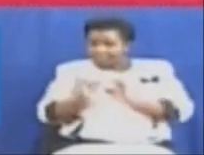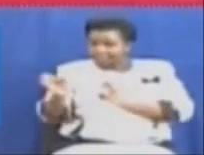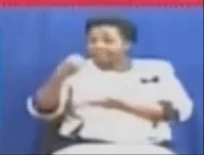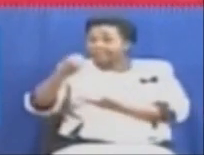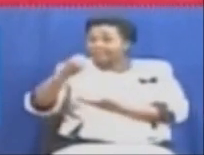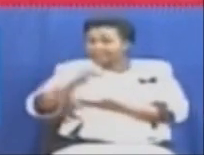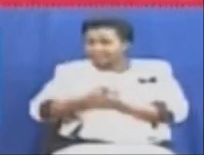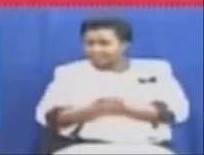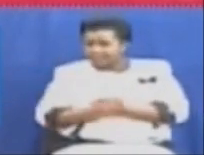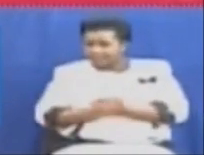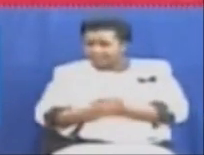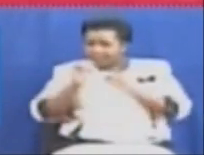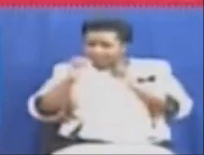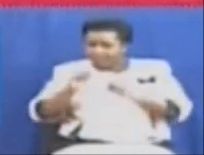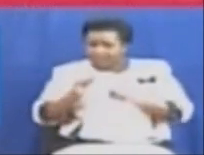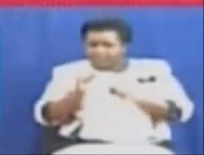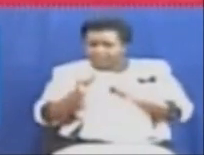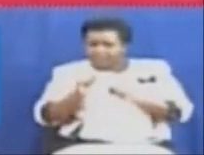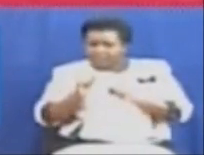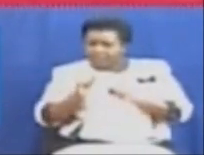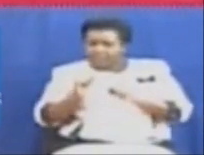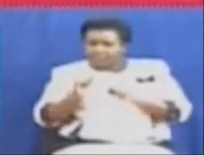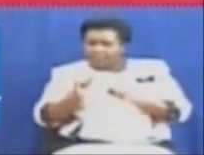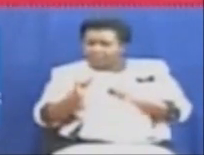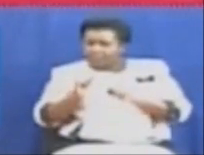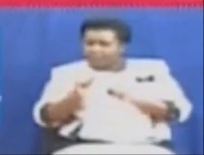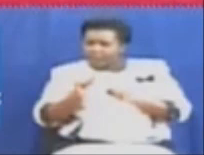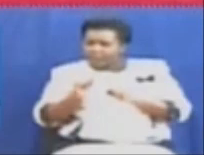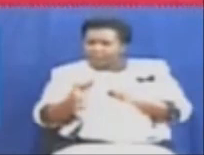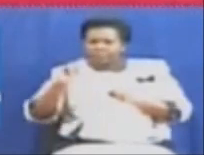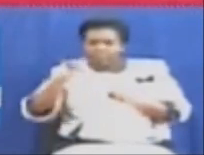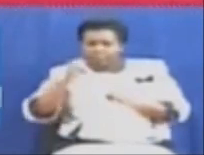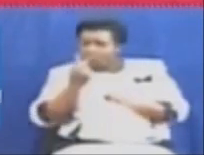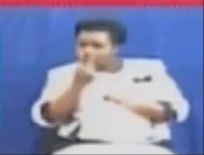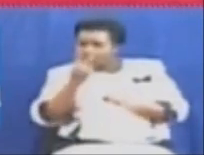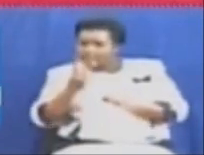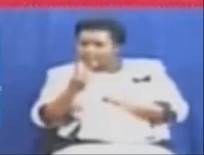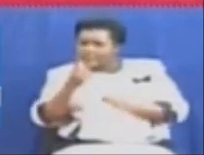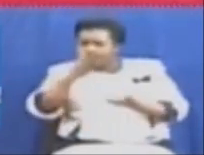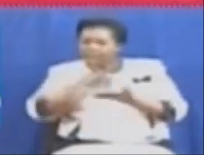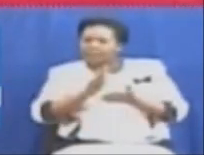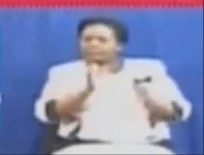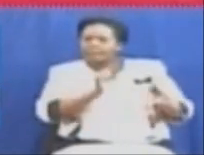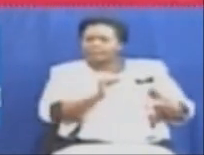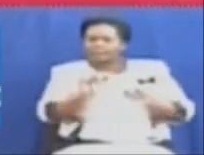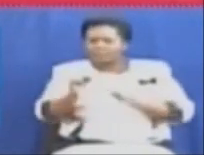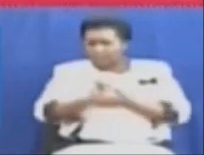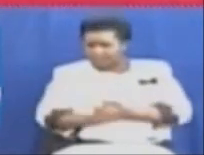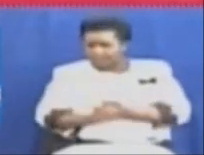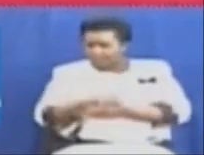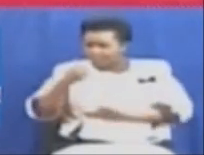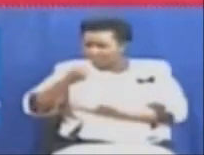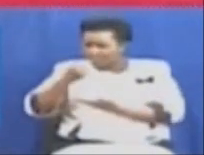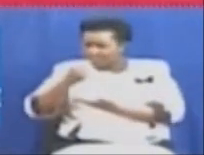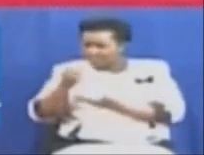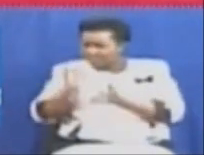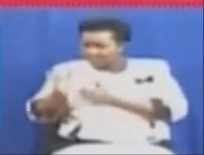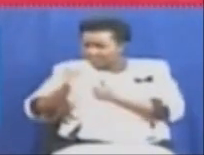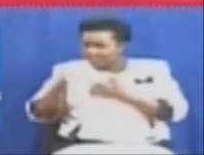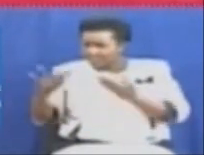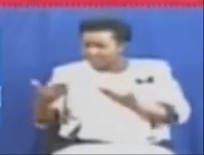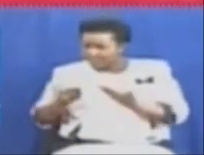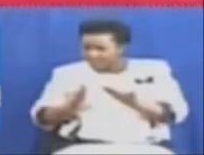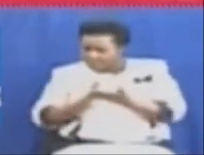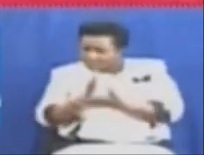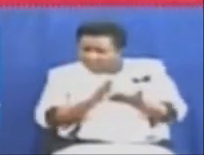mgawanyo wa kazi, kwa maana ya diba idi ukatuzo madaraka, tumegawana kwamba halmashauri itasimamia mabaraza ya kata ya ardhi, alafu serikali kuu itaanzia ngazi ya